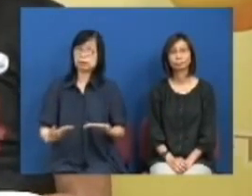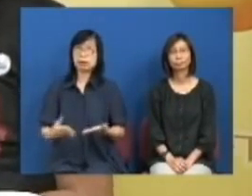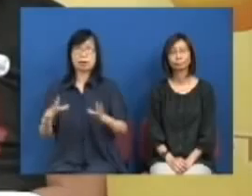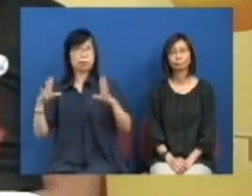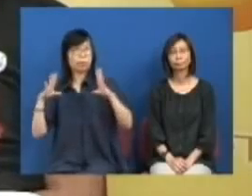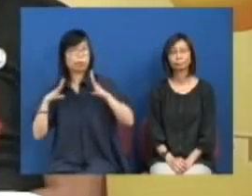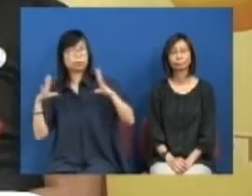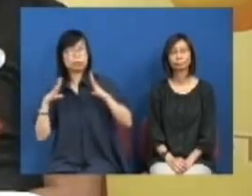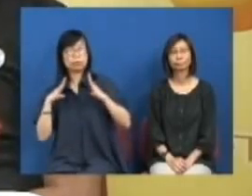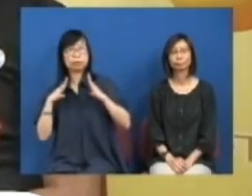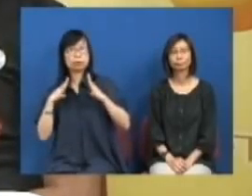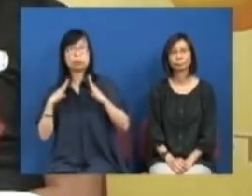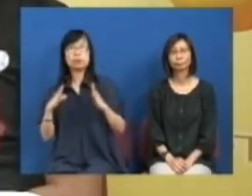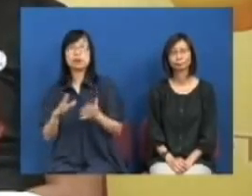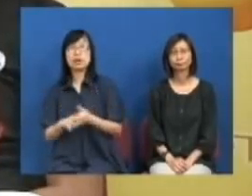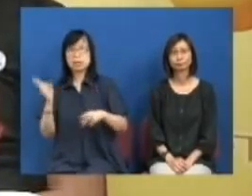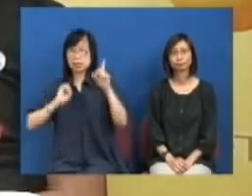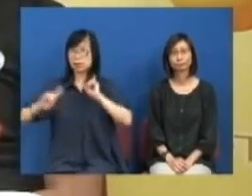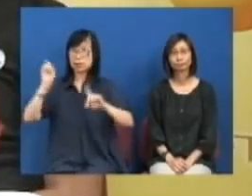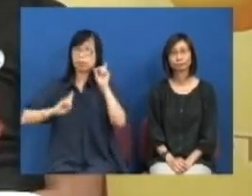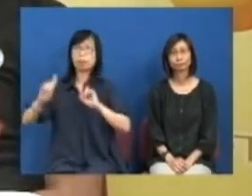嘅。自由